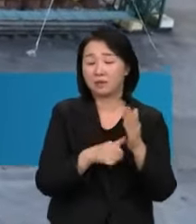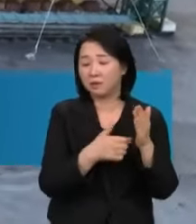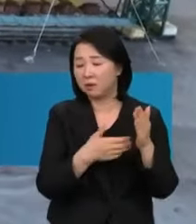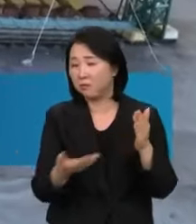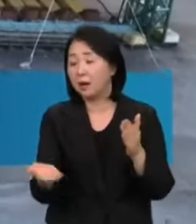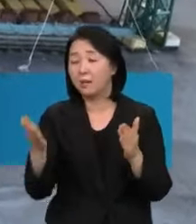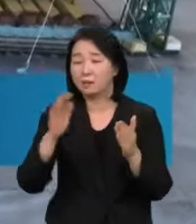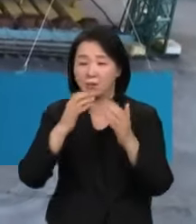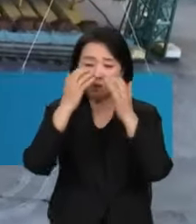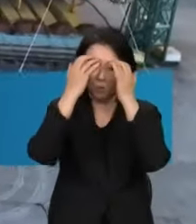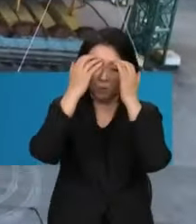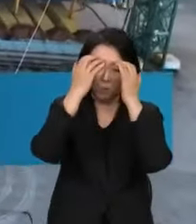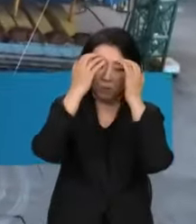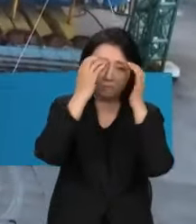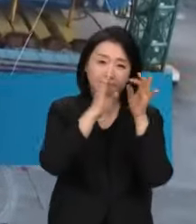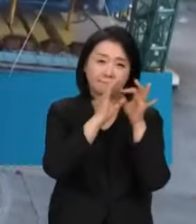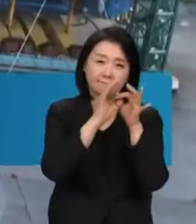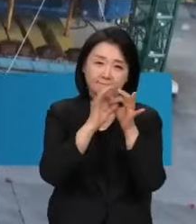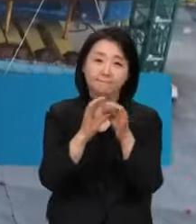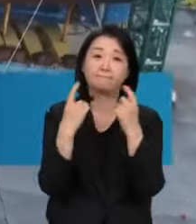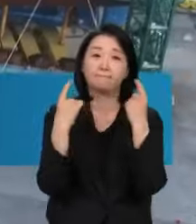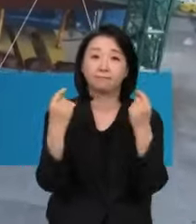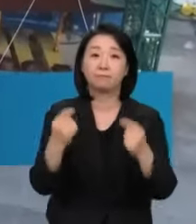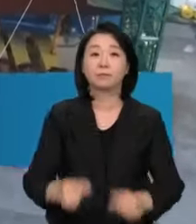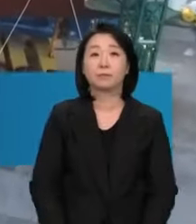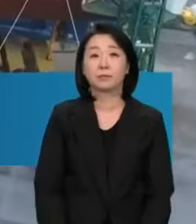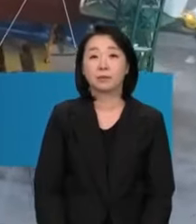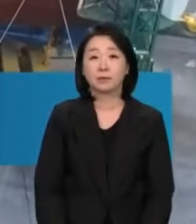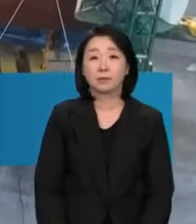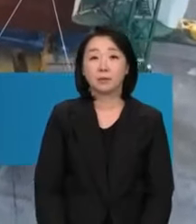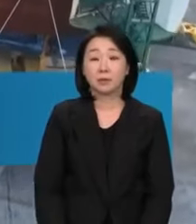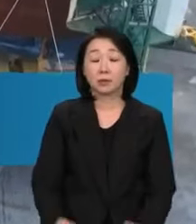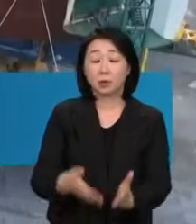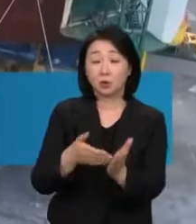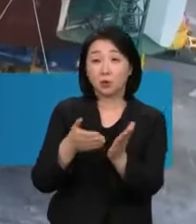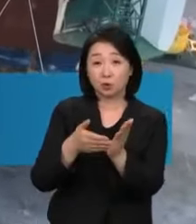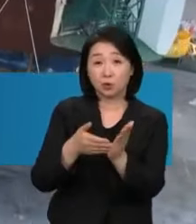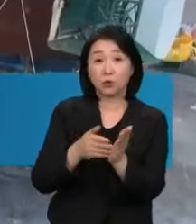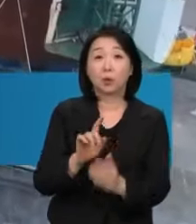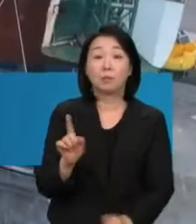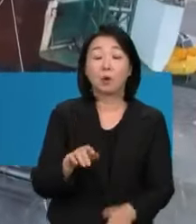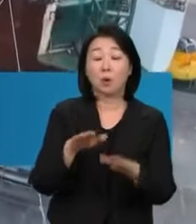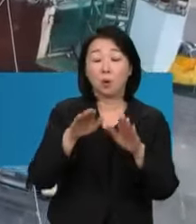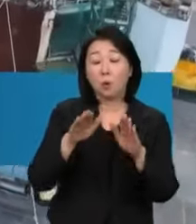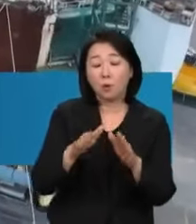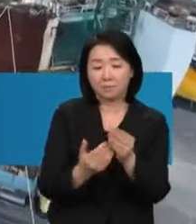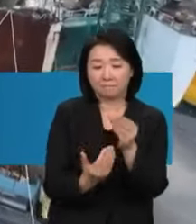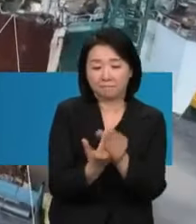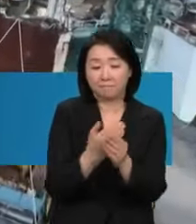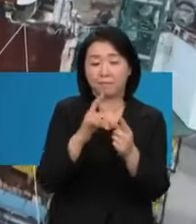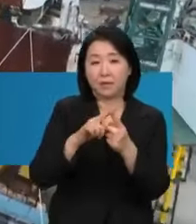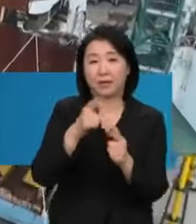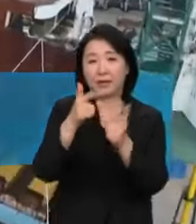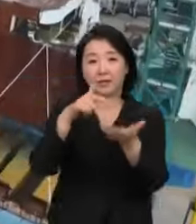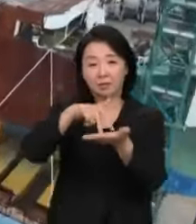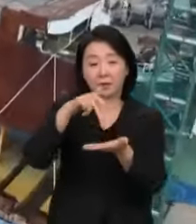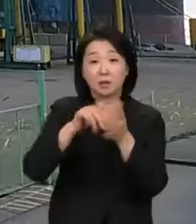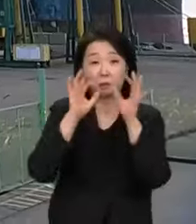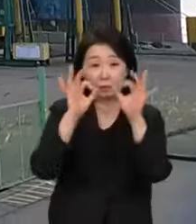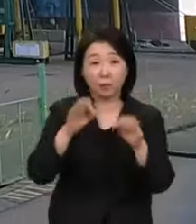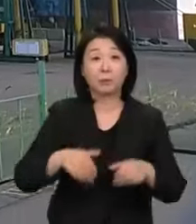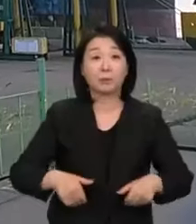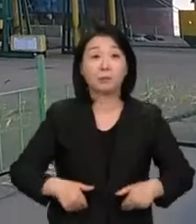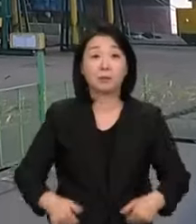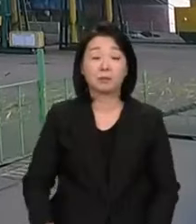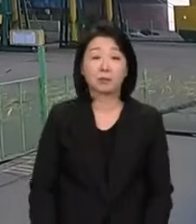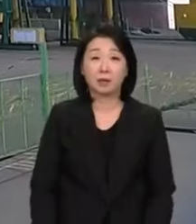지나도 고통이 무뎌지지 않는다고 말합니다. 뉴스룸은 아직 현재 진행형인 참사를 다각도로 조명하려 합니다. 또